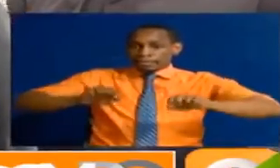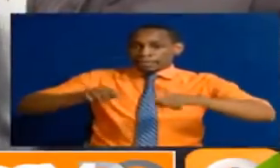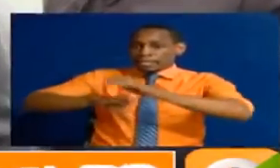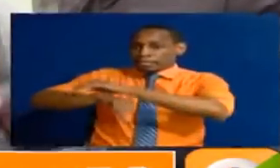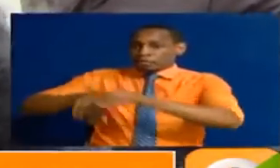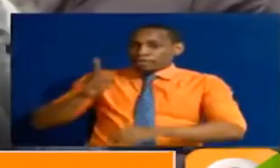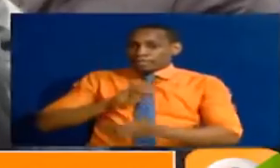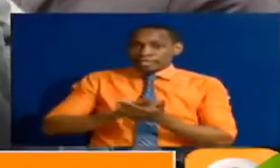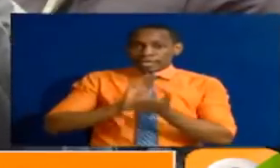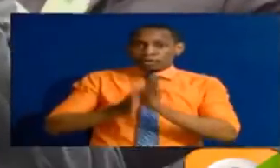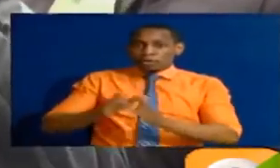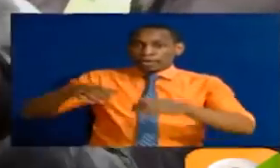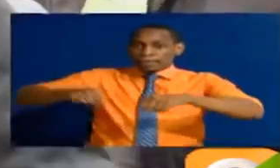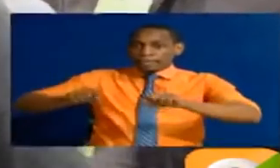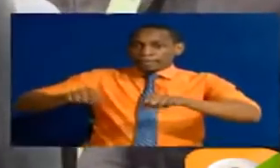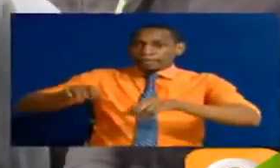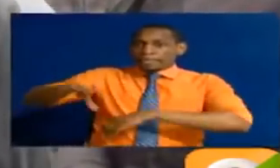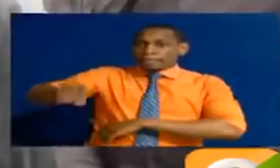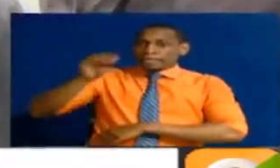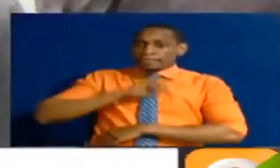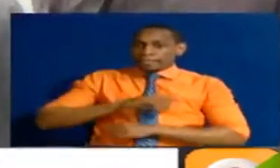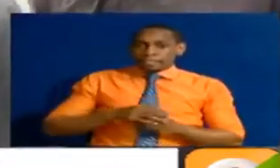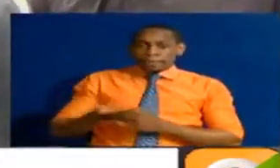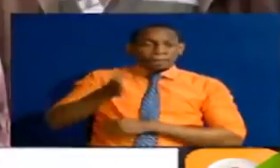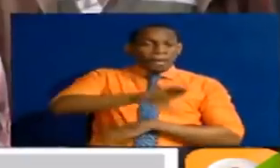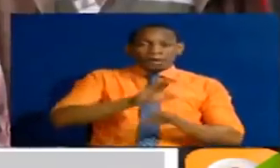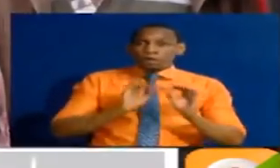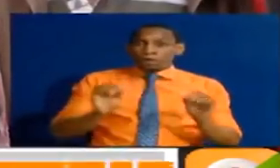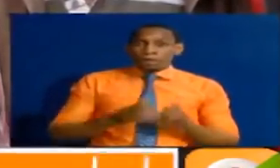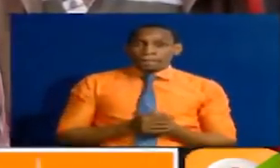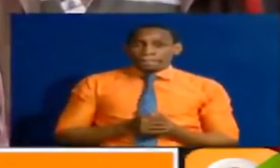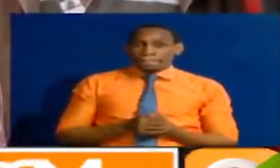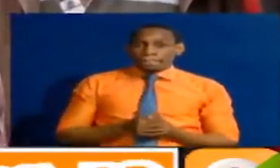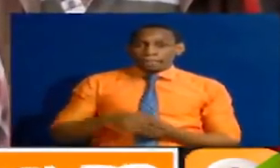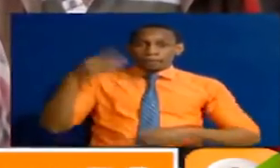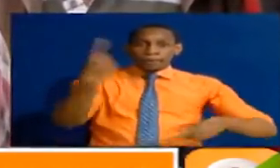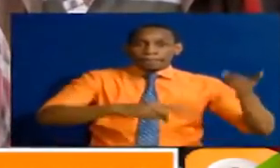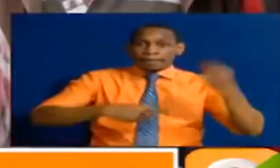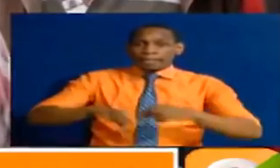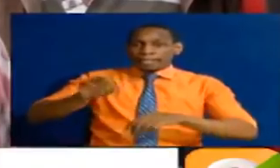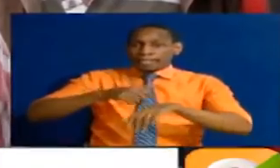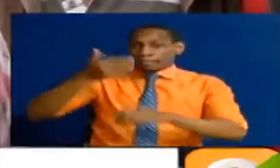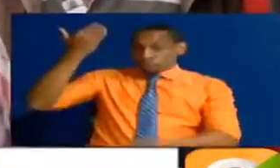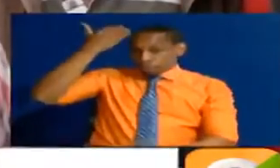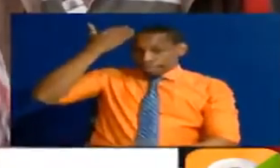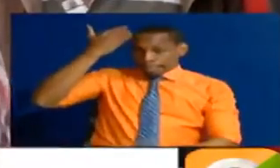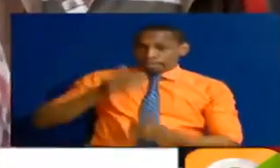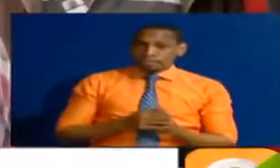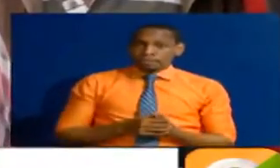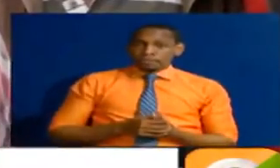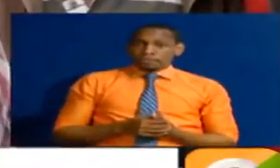kuibiwa hapa, hamna hata moja imeshaipatikana na wala kurudishwa. Umenipiga zaidi ya mara tatu kichwani.